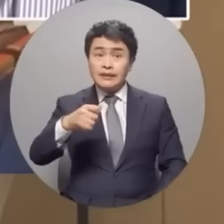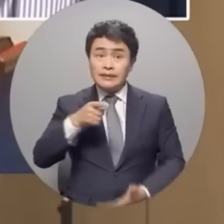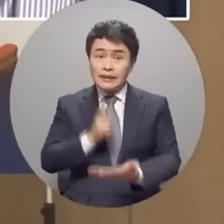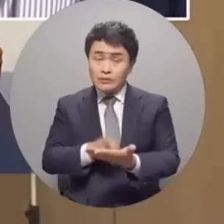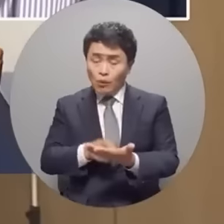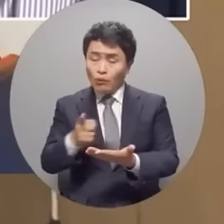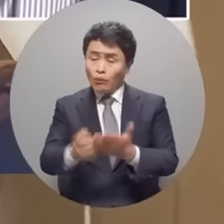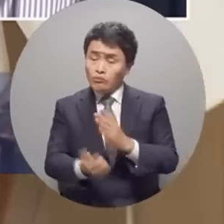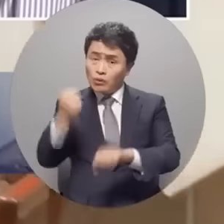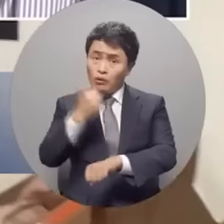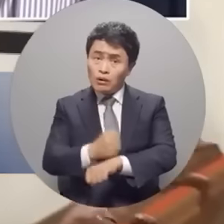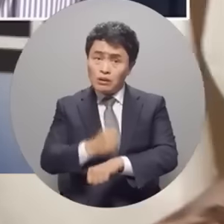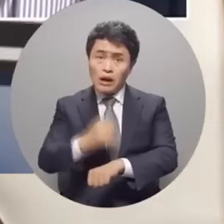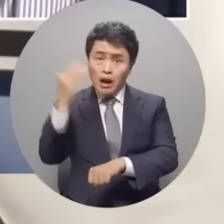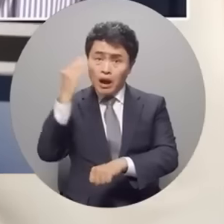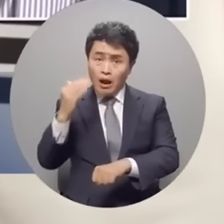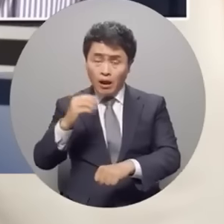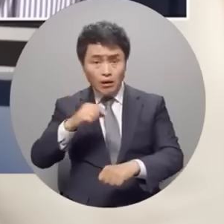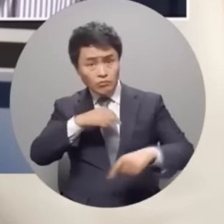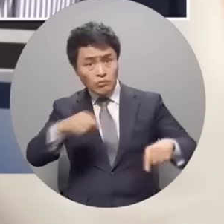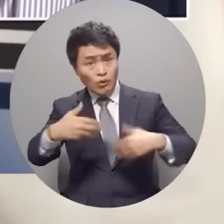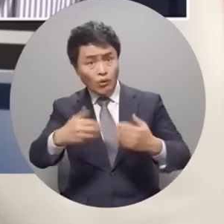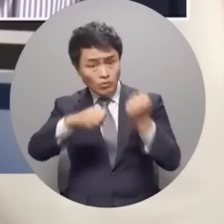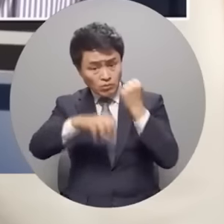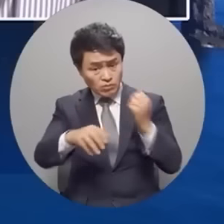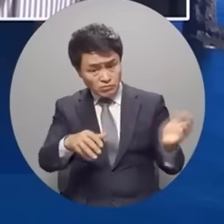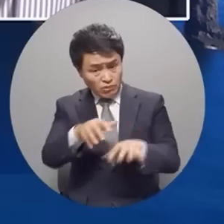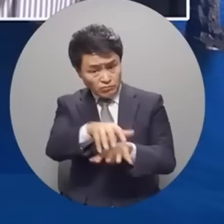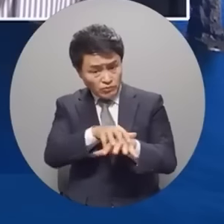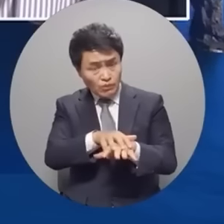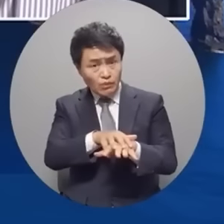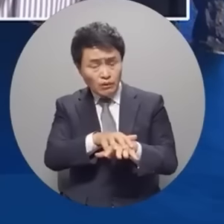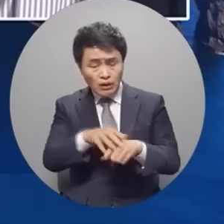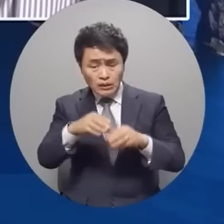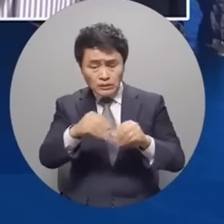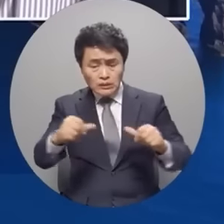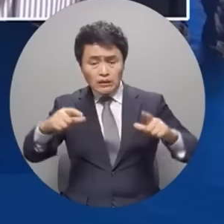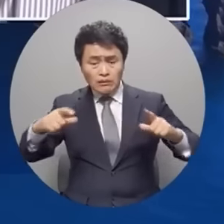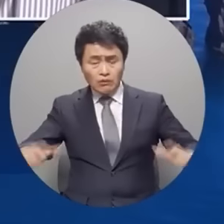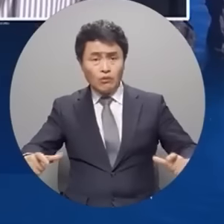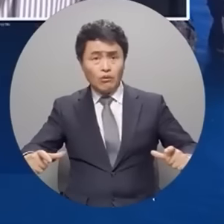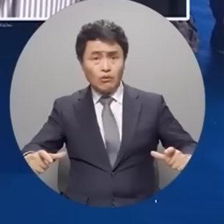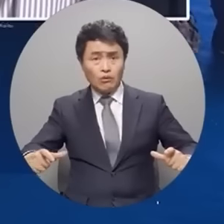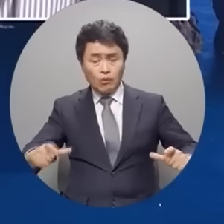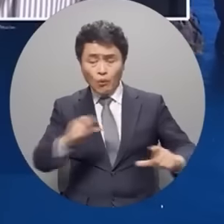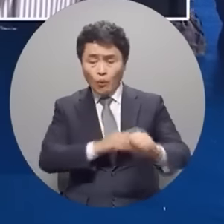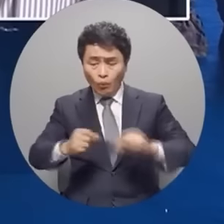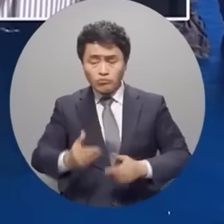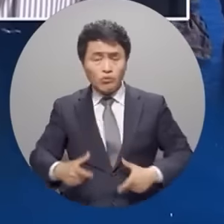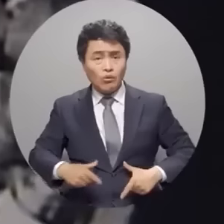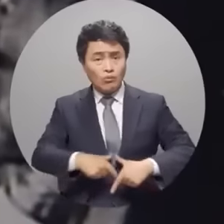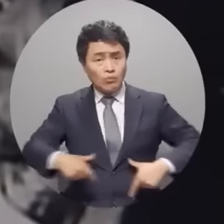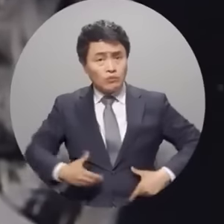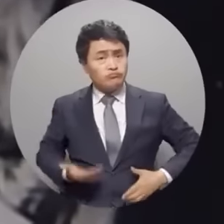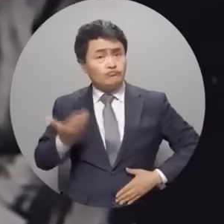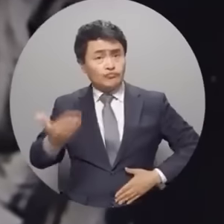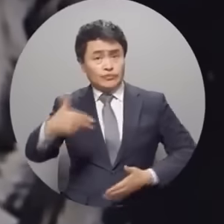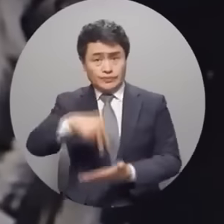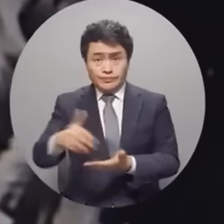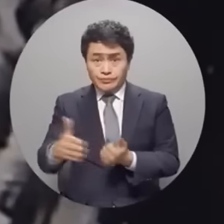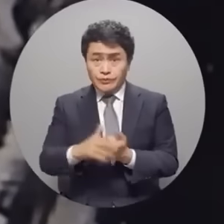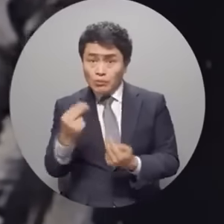거죠. 우리의 정당성이 어디로부터 구축되느냐의 문제와 영토 문제를 내준 셈이 됐는데